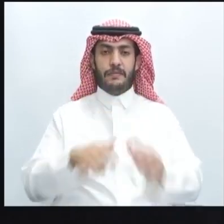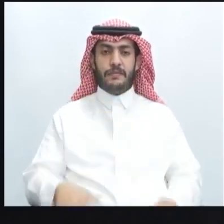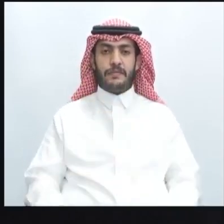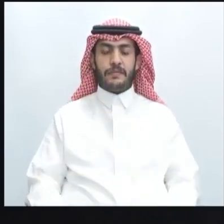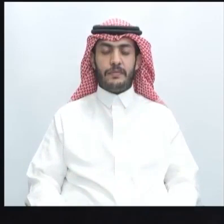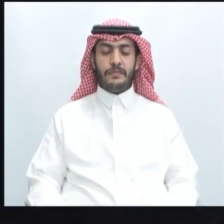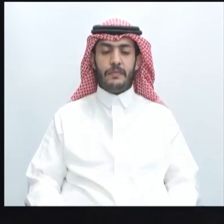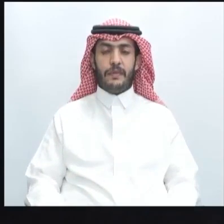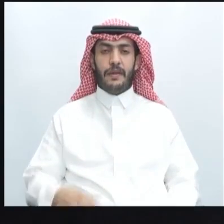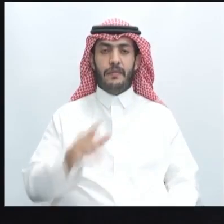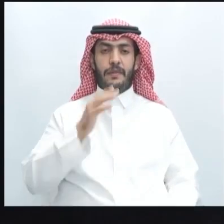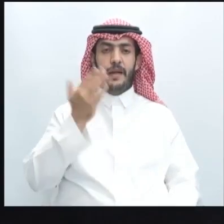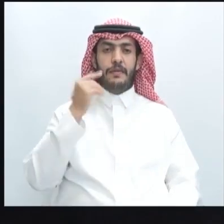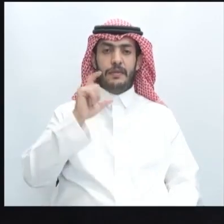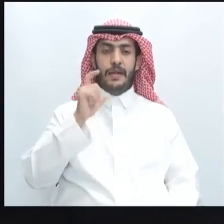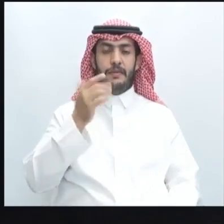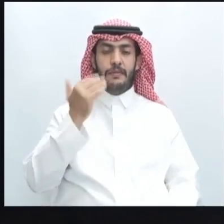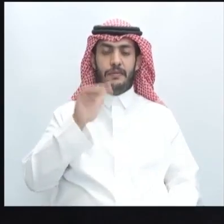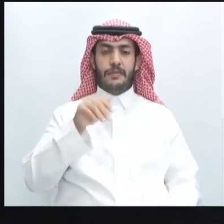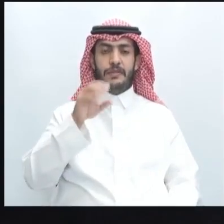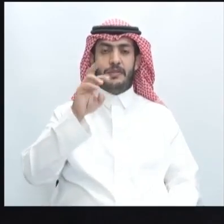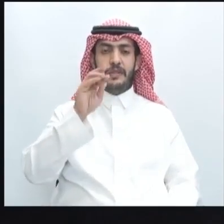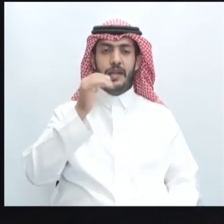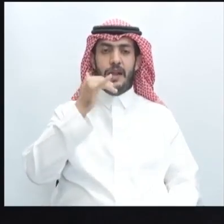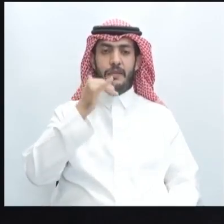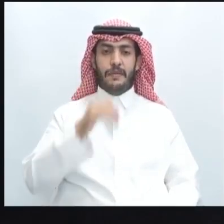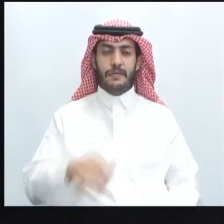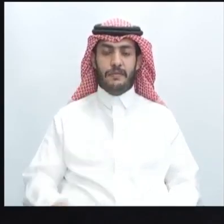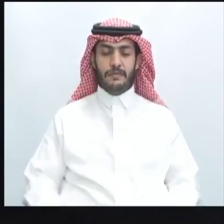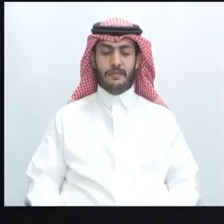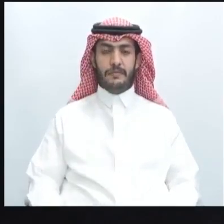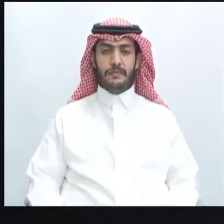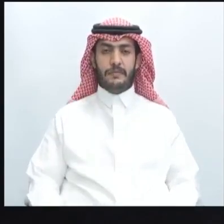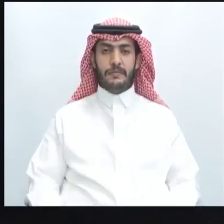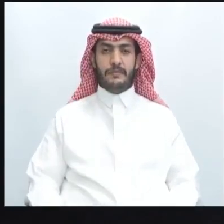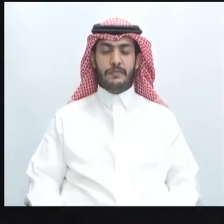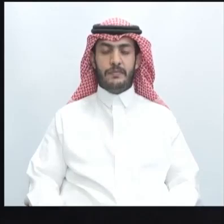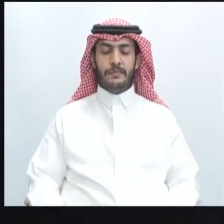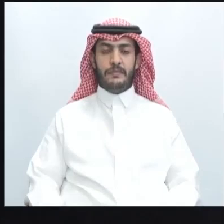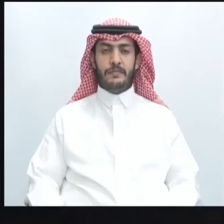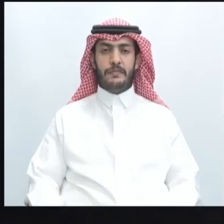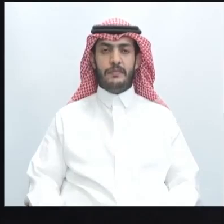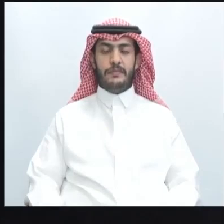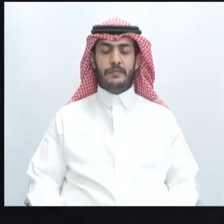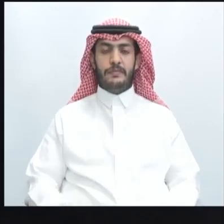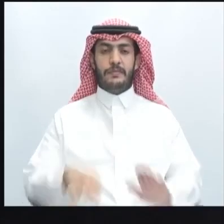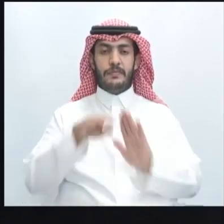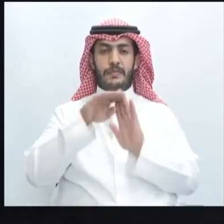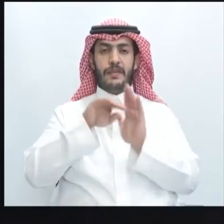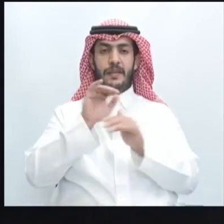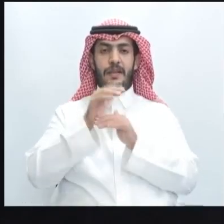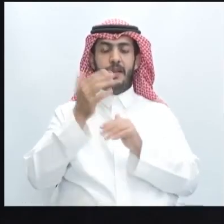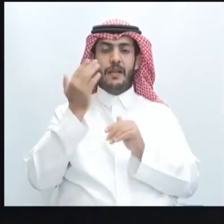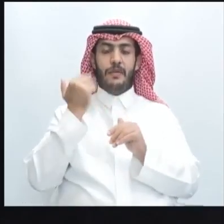فيما قبل الاسلام في الجزيره العربيه هذا مما ذكرناه في الدرس